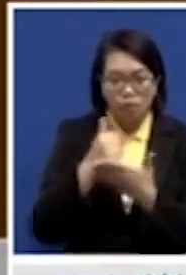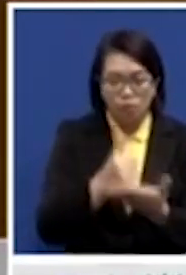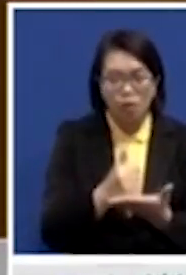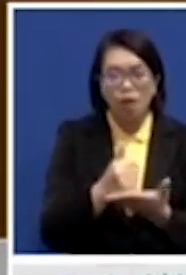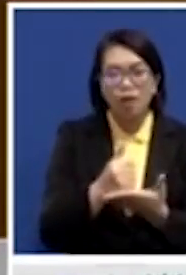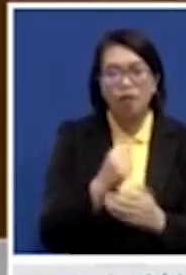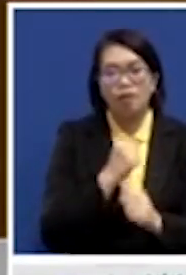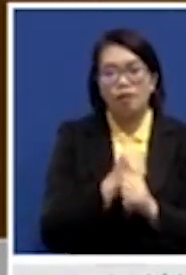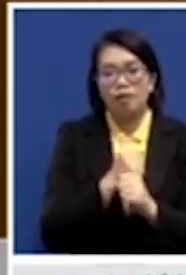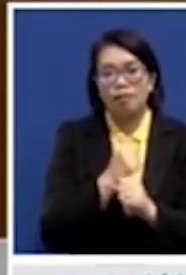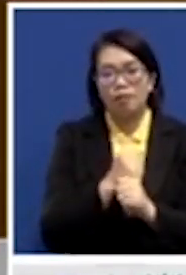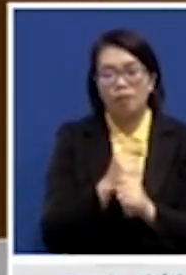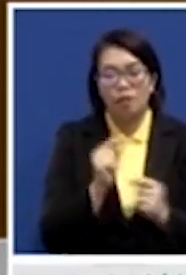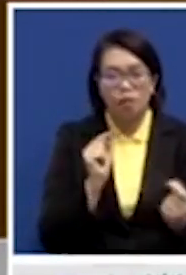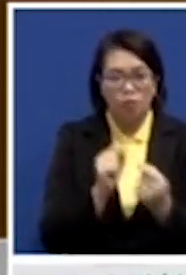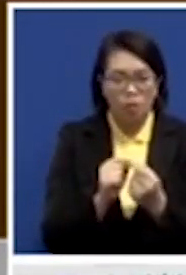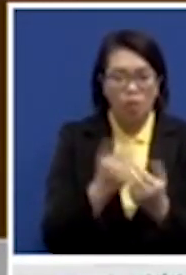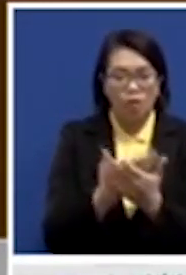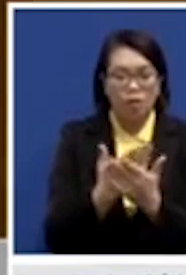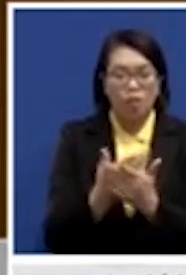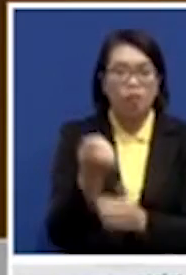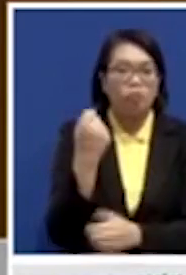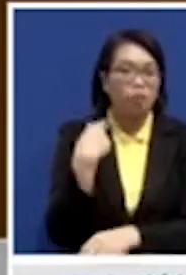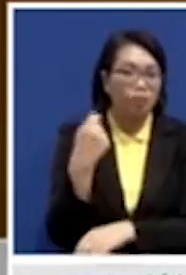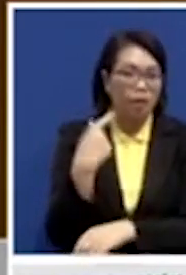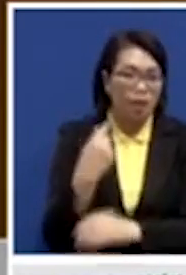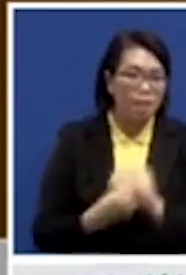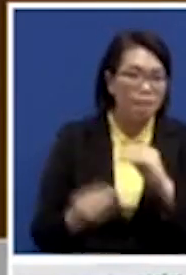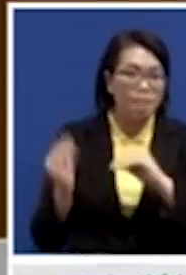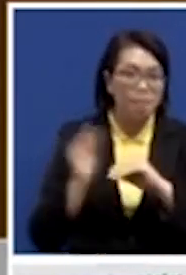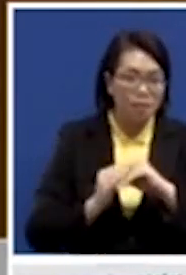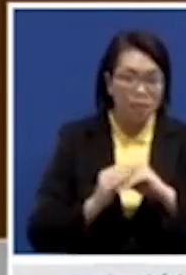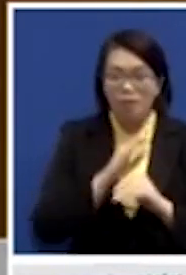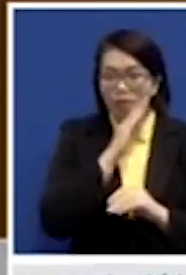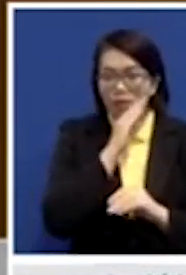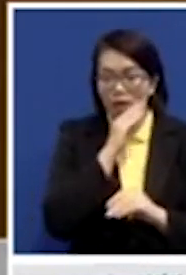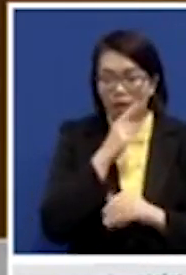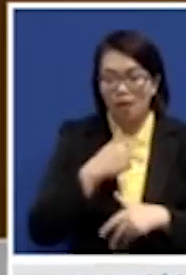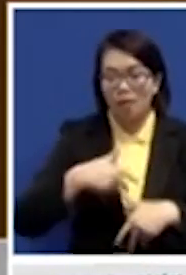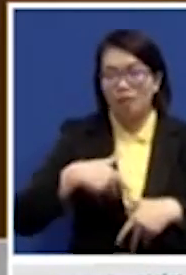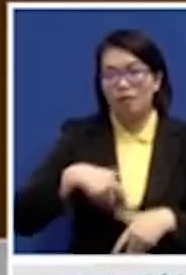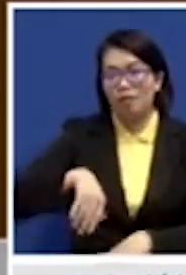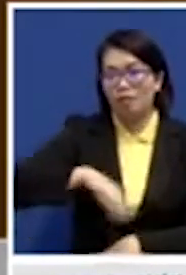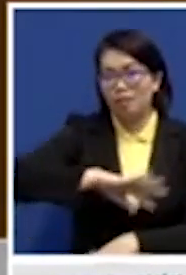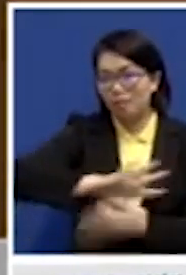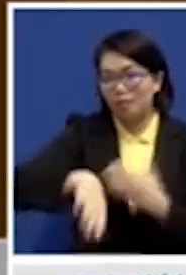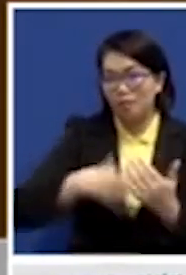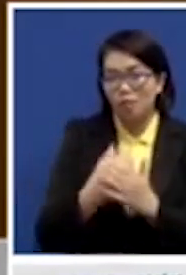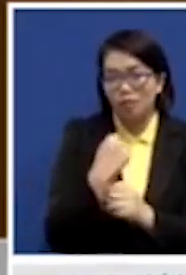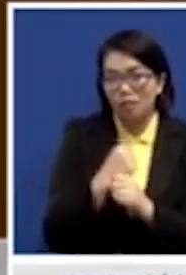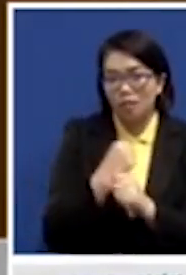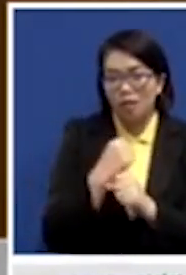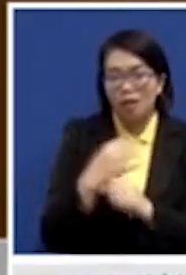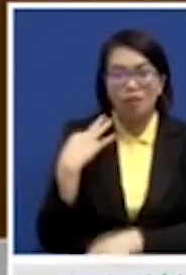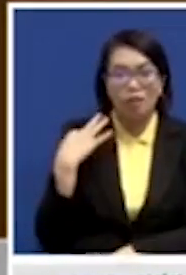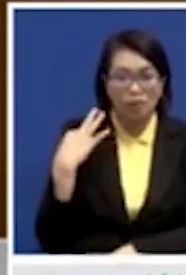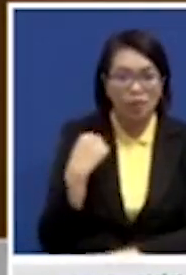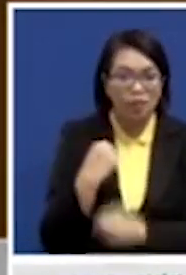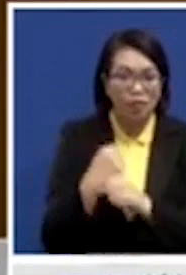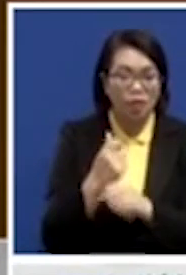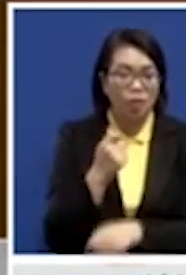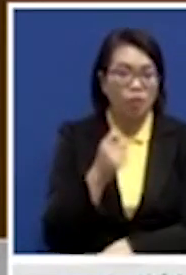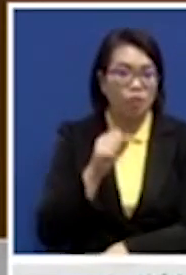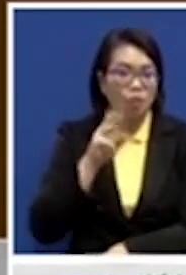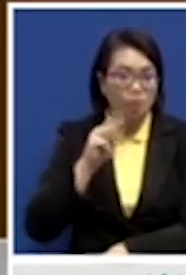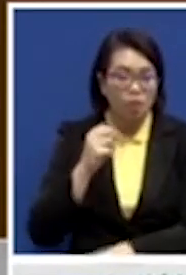ให้ได้รับผลตอบแทนที่มากขึ้นก็แฟร์ครับถ้าพี่น้องอสม.ทำงานเพิ่มมากขึ้นให้บริการพี่น้องประช